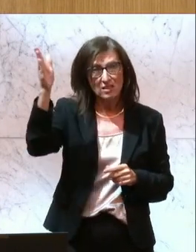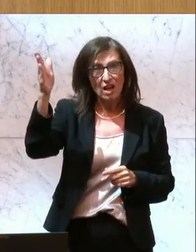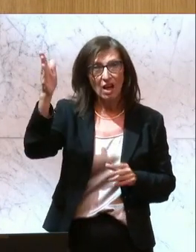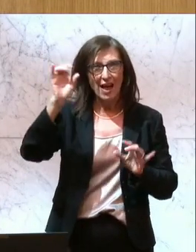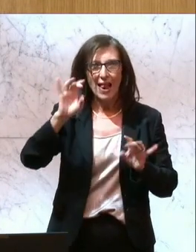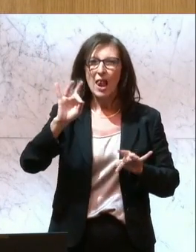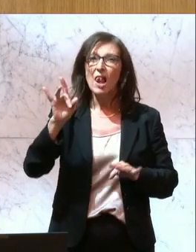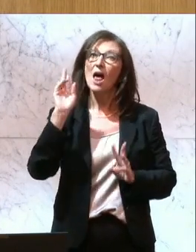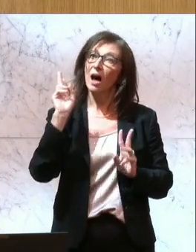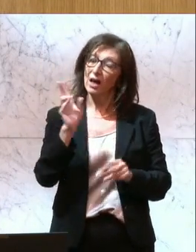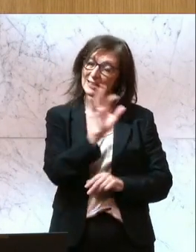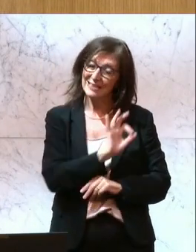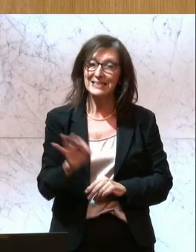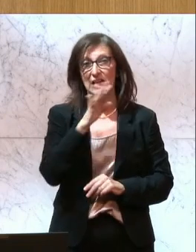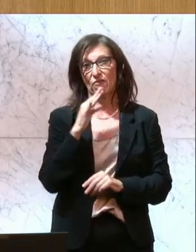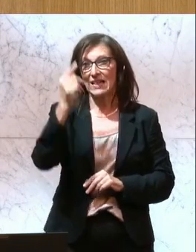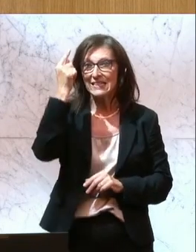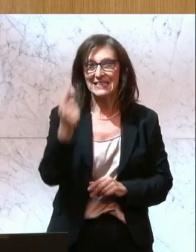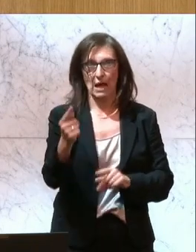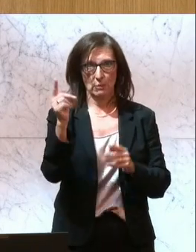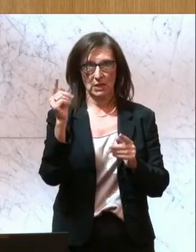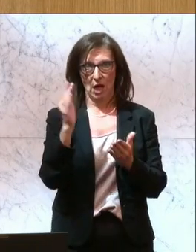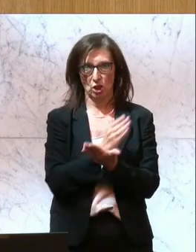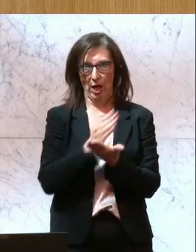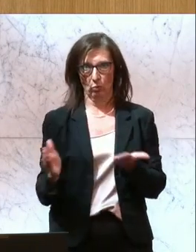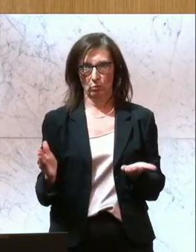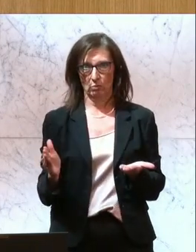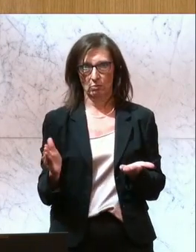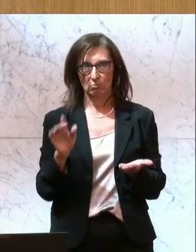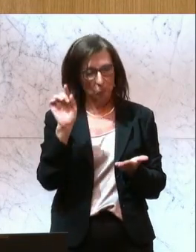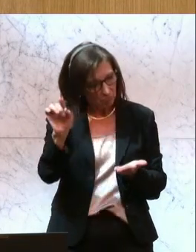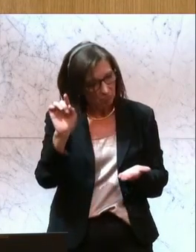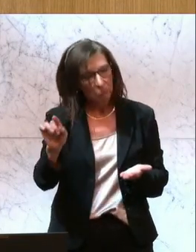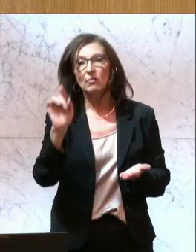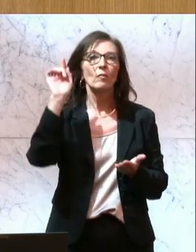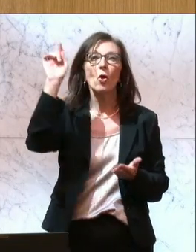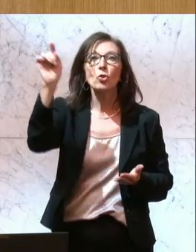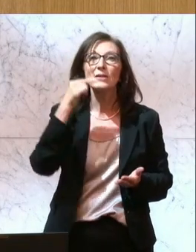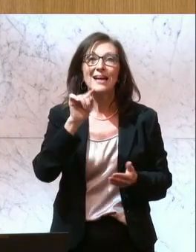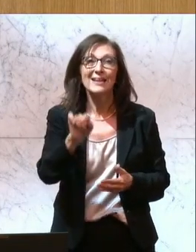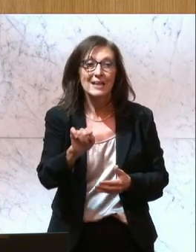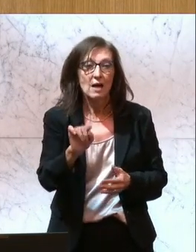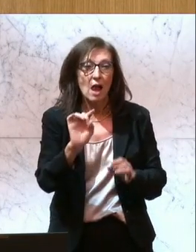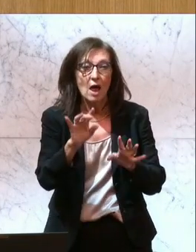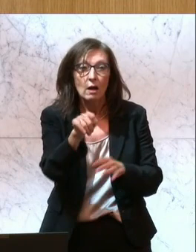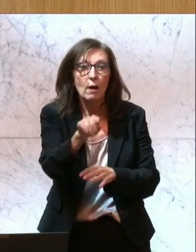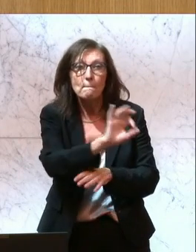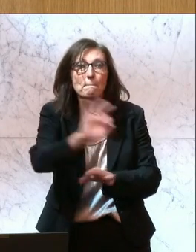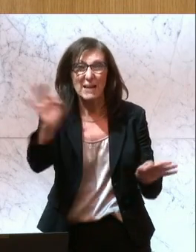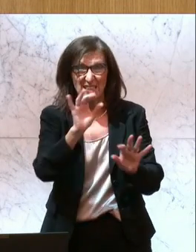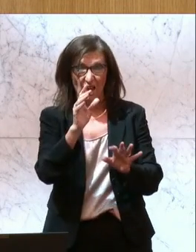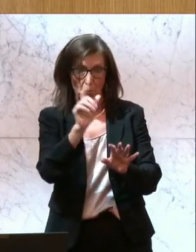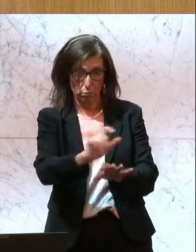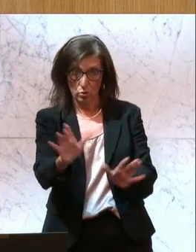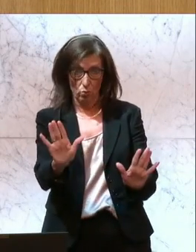Lehrer sehr viel selber entscheiden, weil man auch dort sagt, ihr seid die Besten in dem Job und wir vertrauen